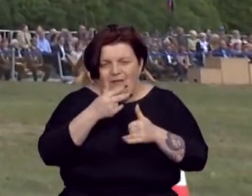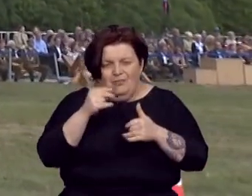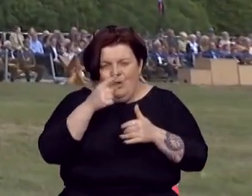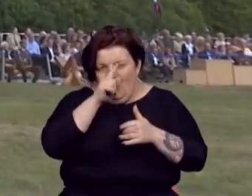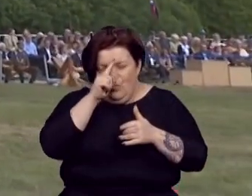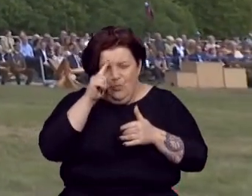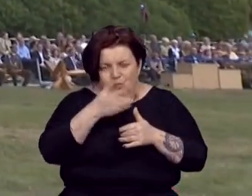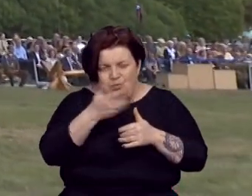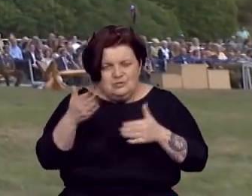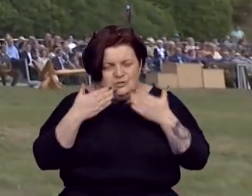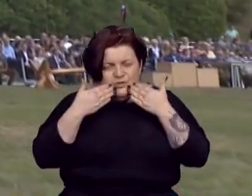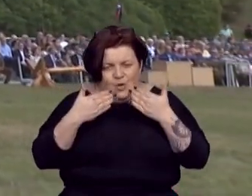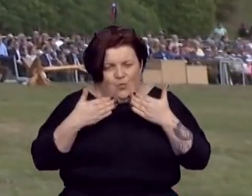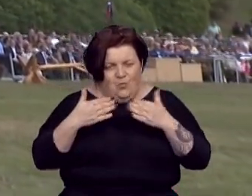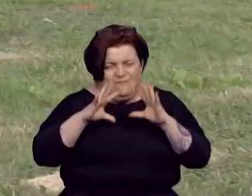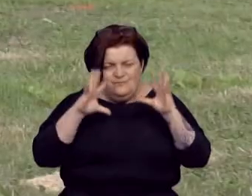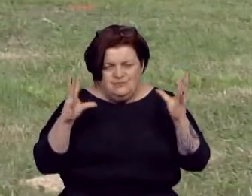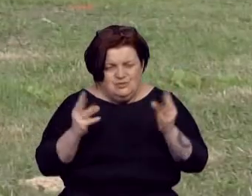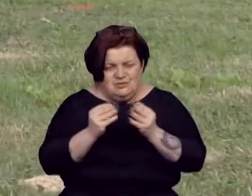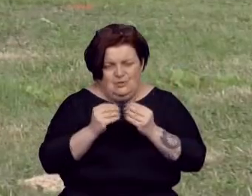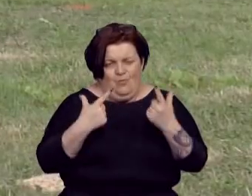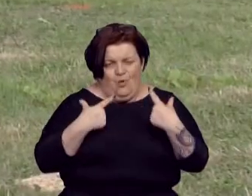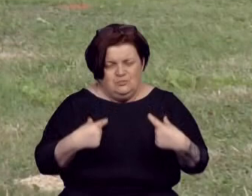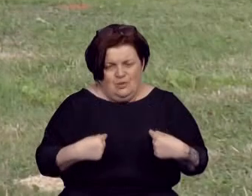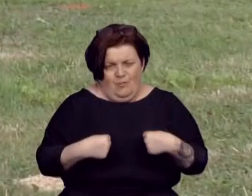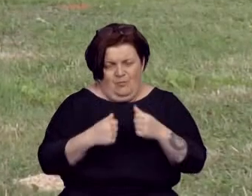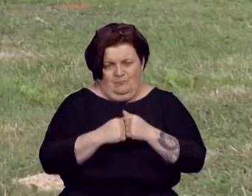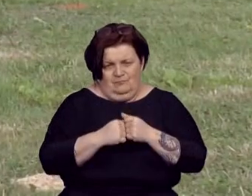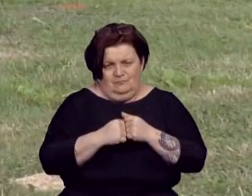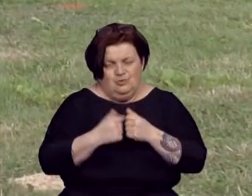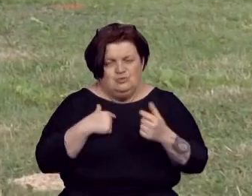nie ludzie. Dziękuję wszystkim osobom,